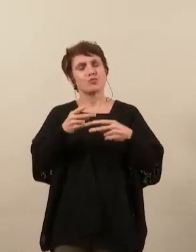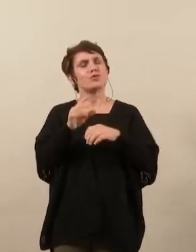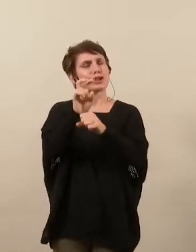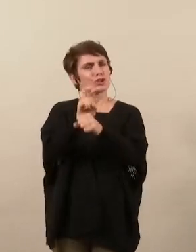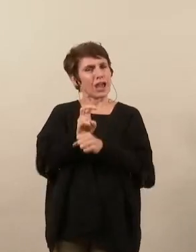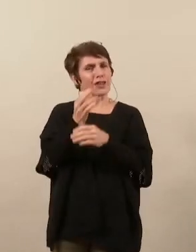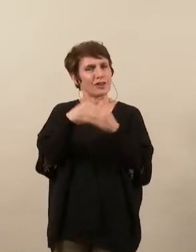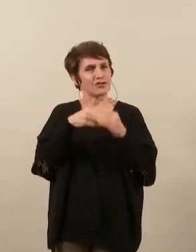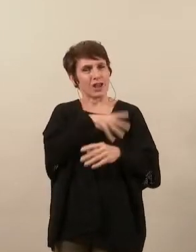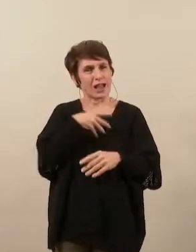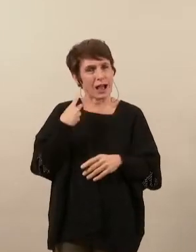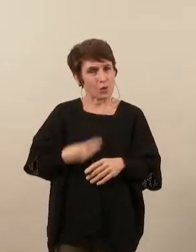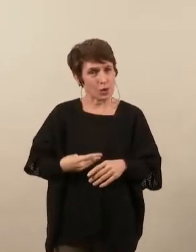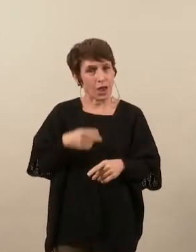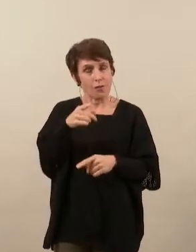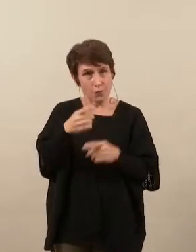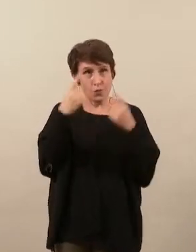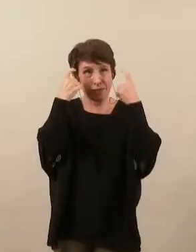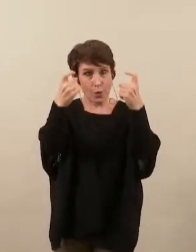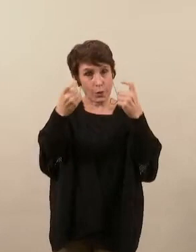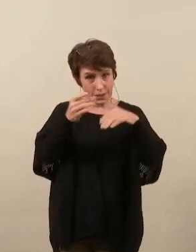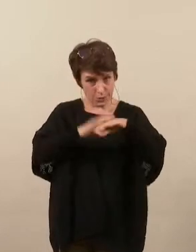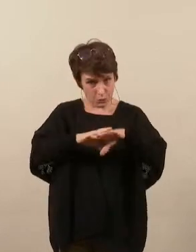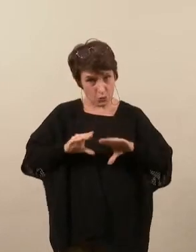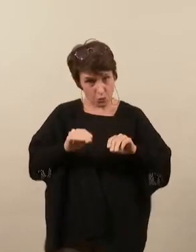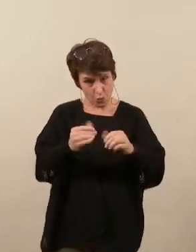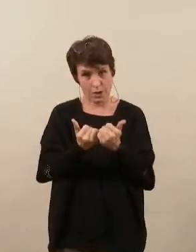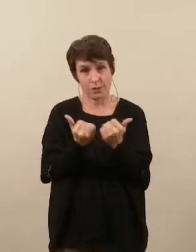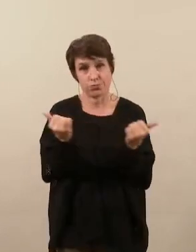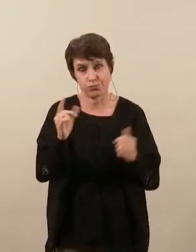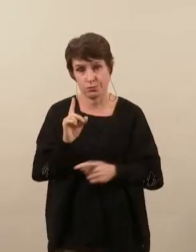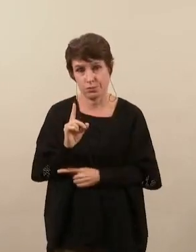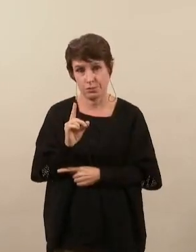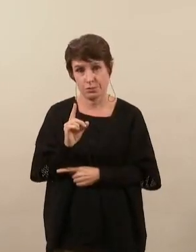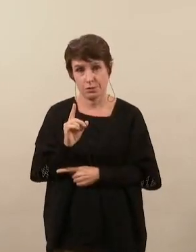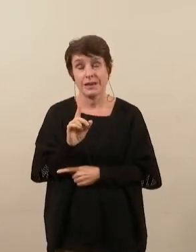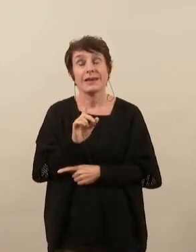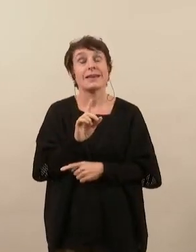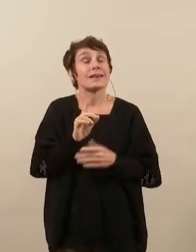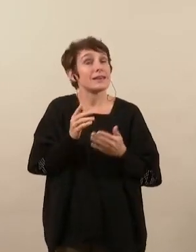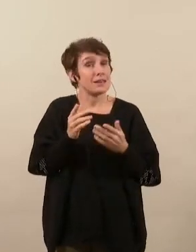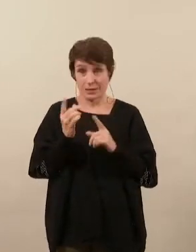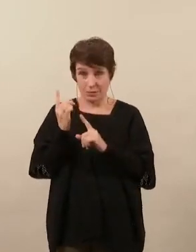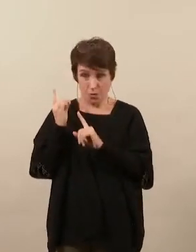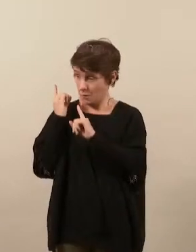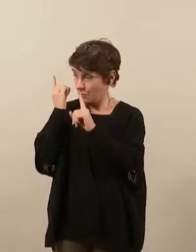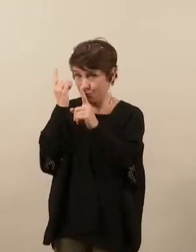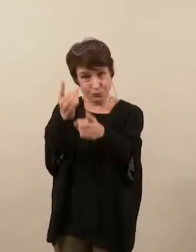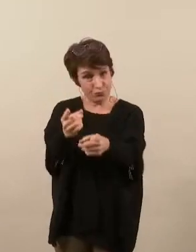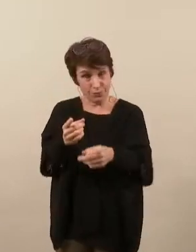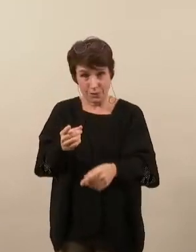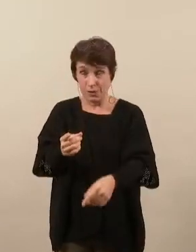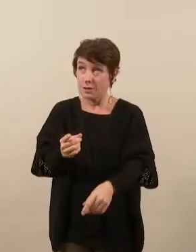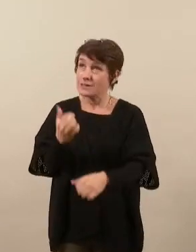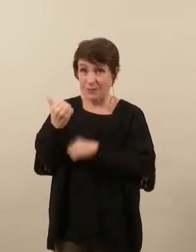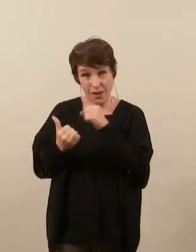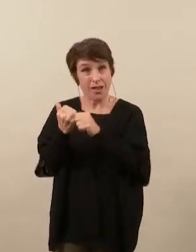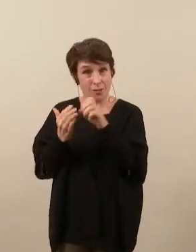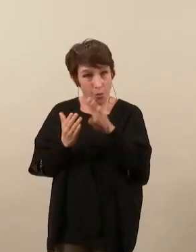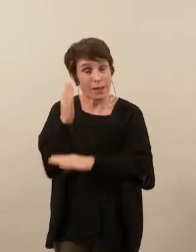c'est vos intentions. La réalité, c'est pas ça. Et c'est pas ça ponctuellement, non, c'est durable. Puisque ça dure, ça fait plus